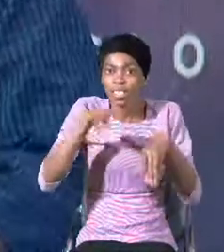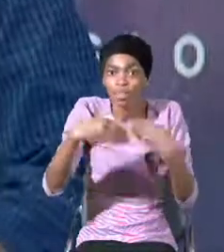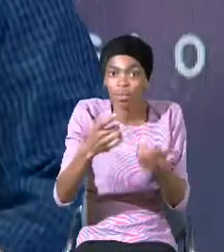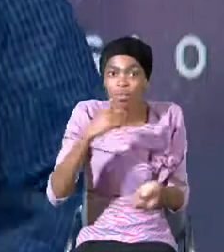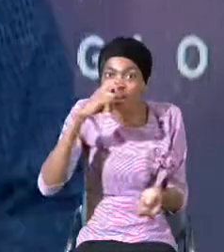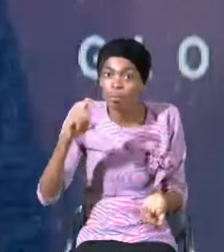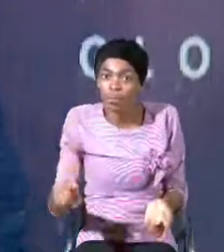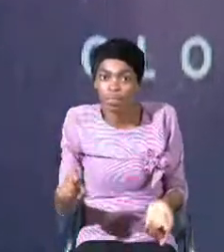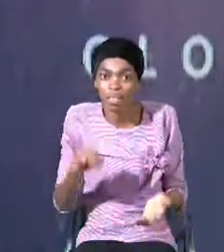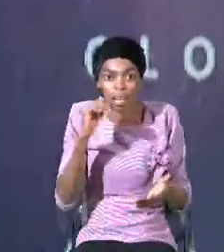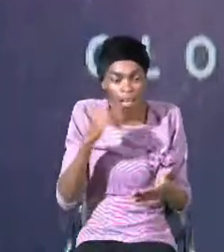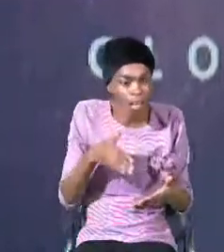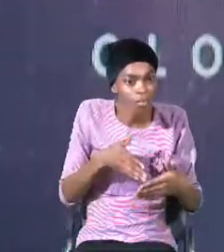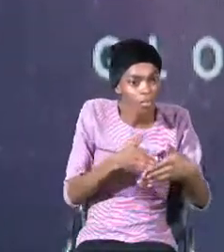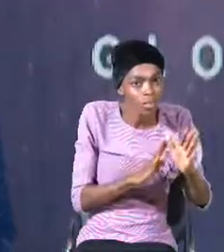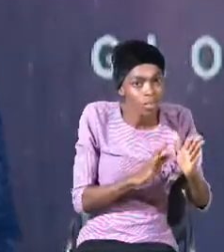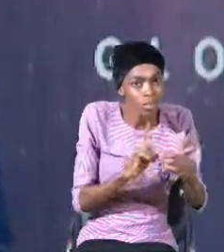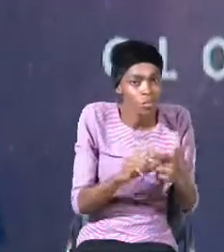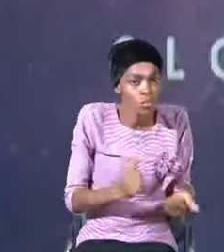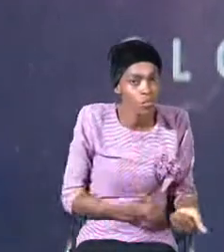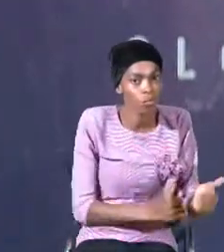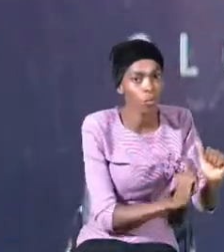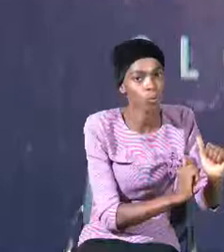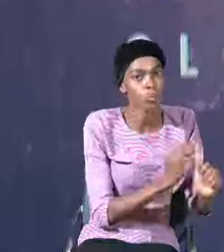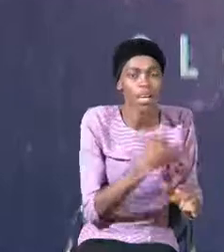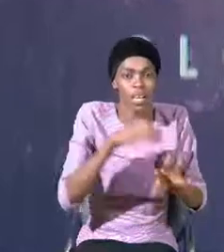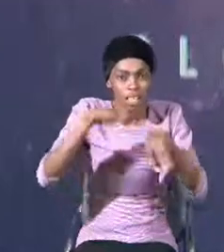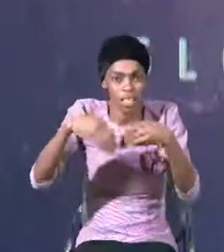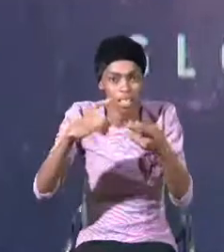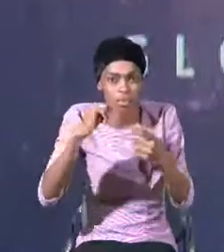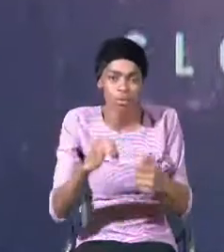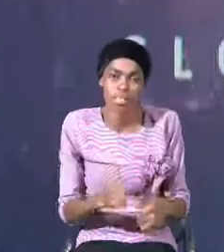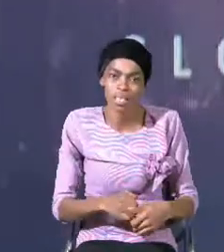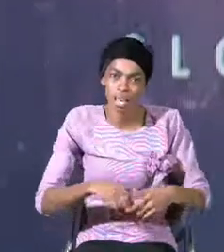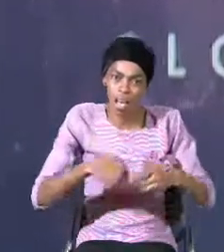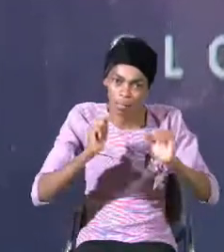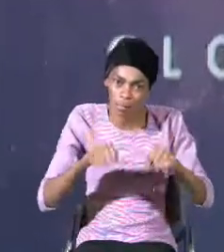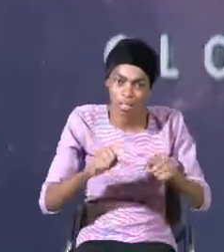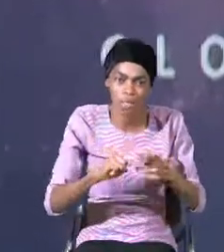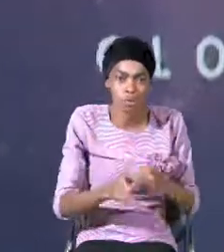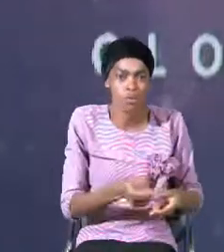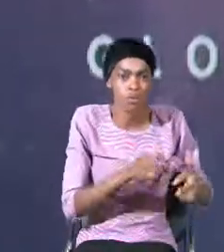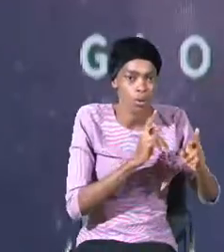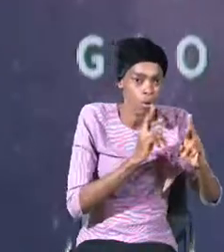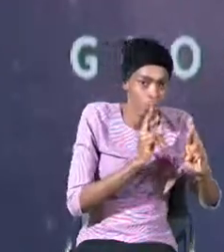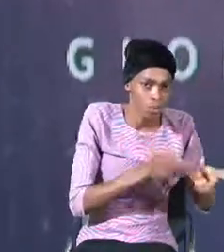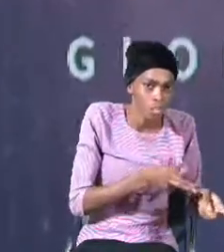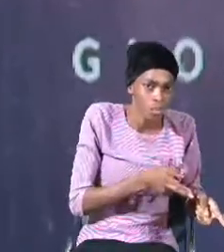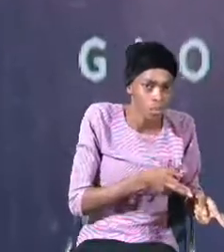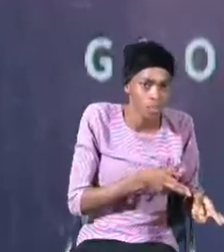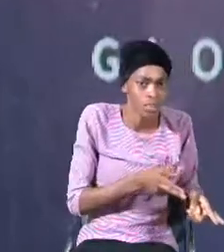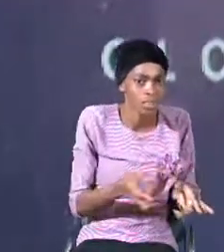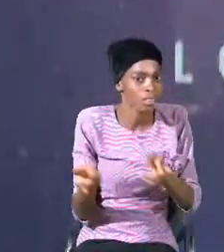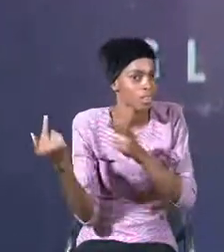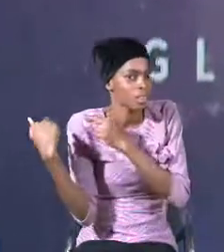une direction à suivre. Et il vous donne la capacité de répondre. Et vous